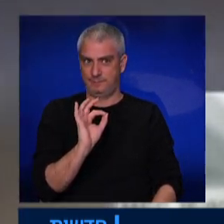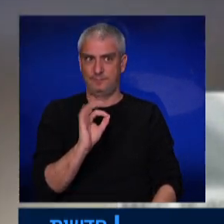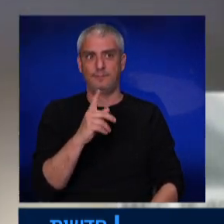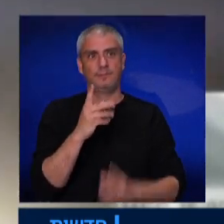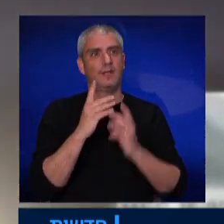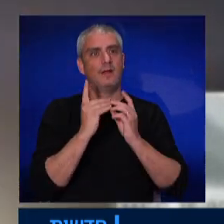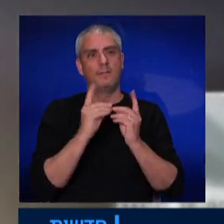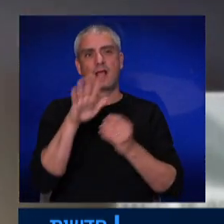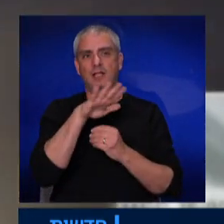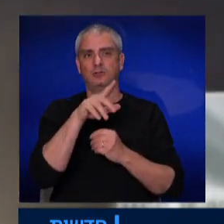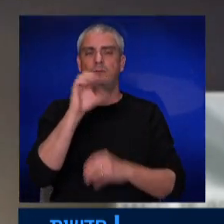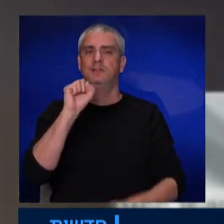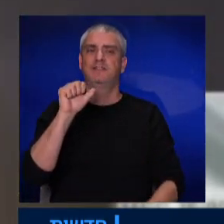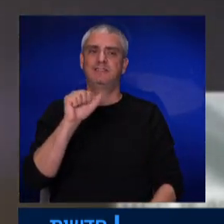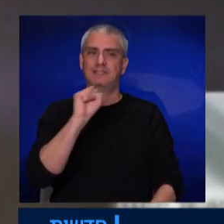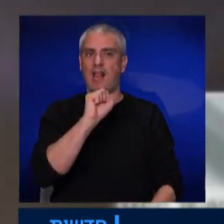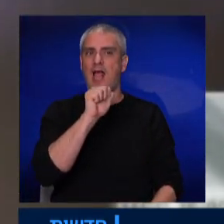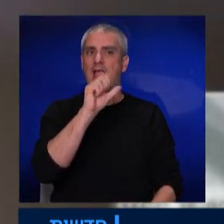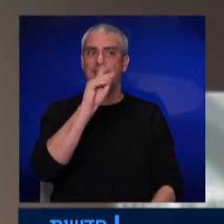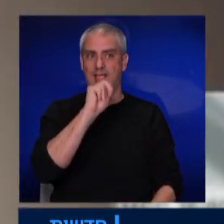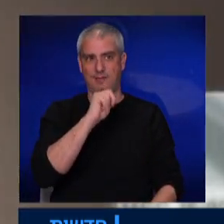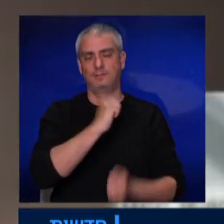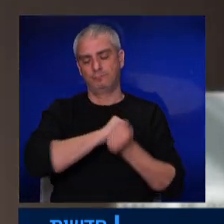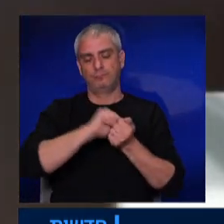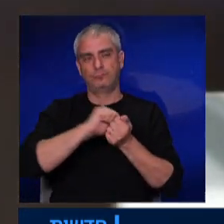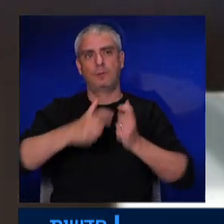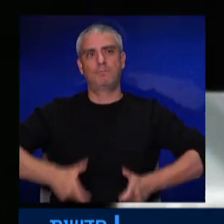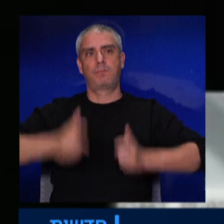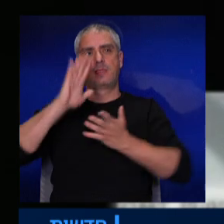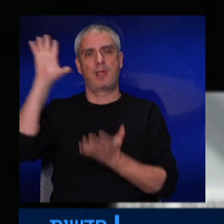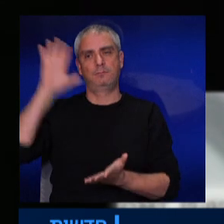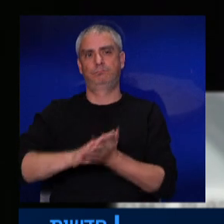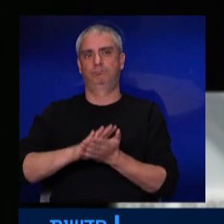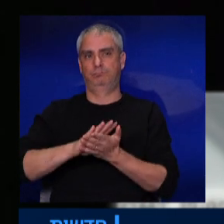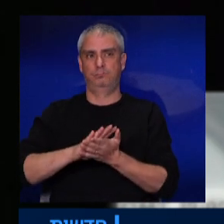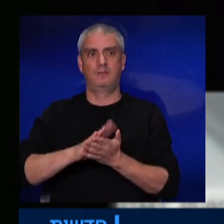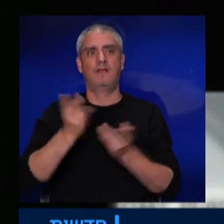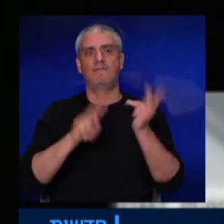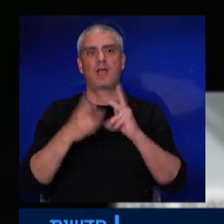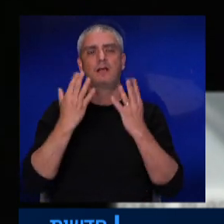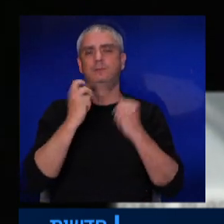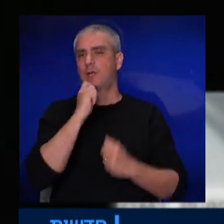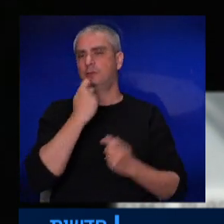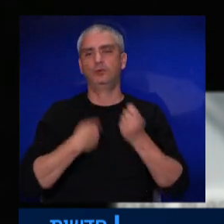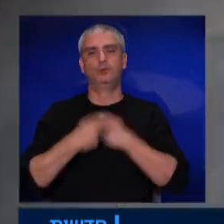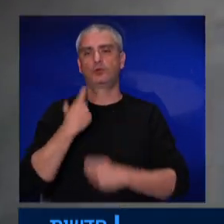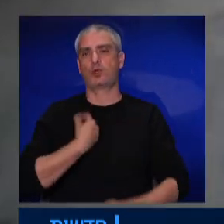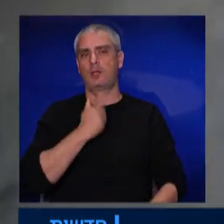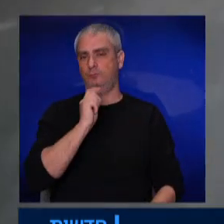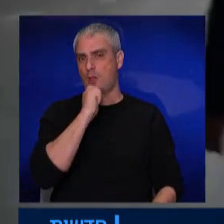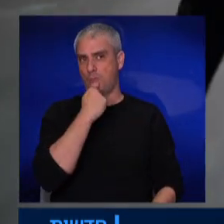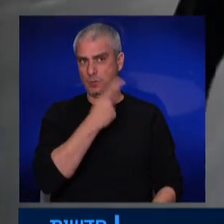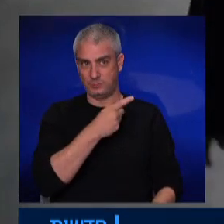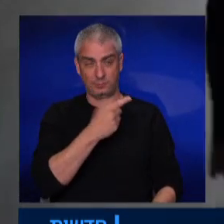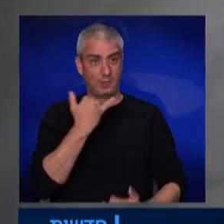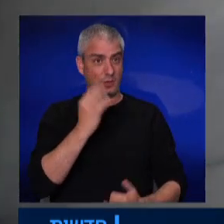طريق مصيف صلاح الدين ما ادى الى تدمير المبنى بالكامل ومقتل عدد من ضباط الموساد